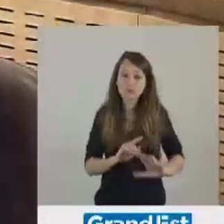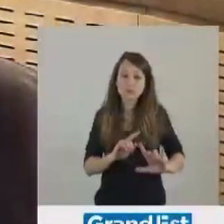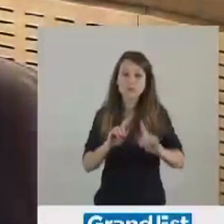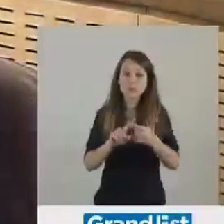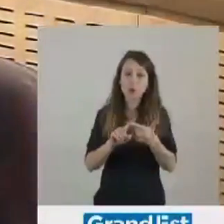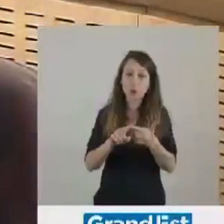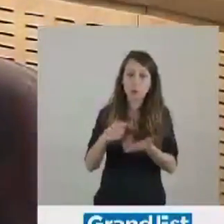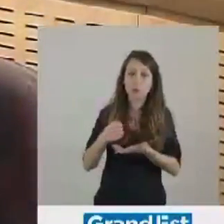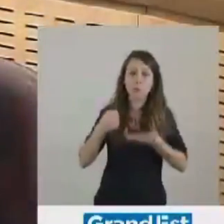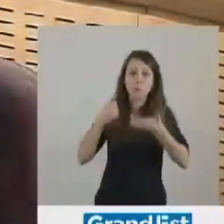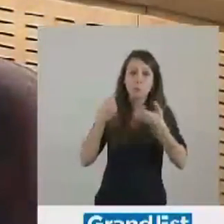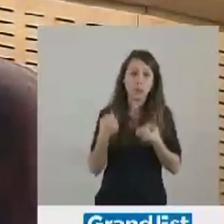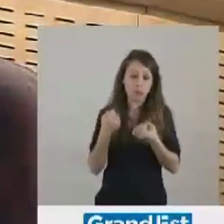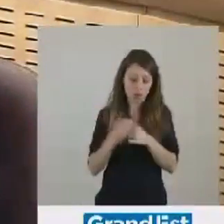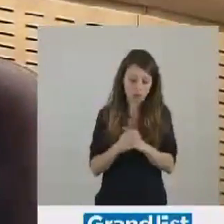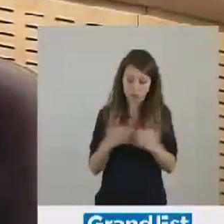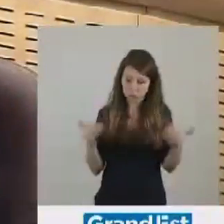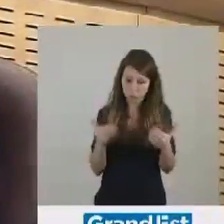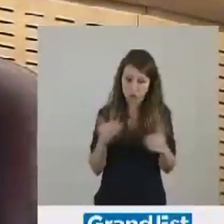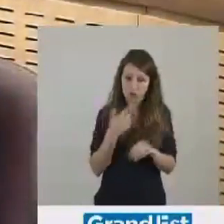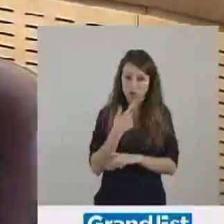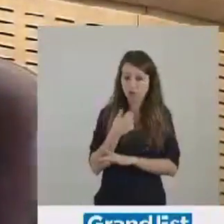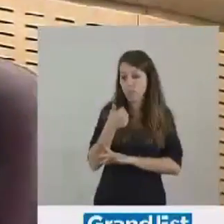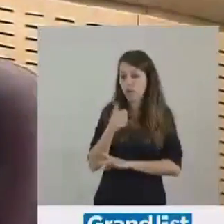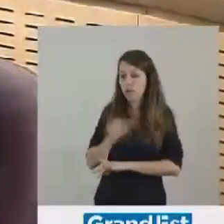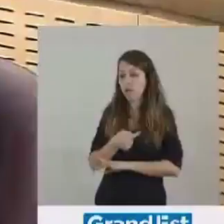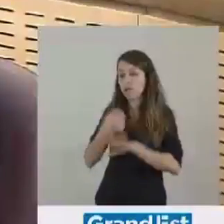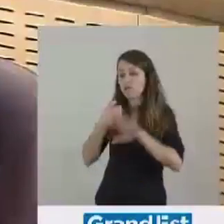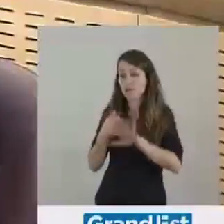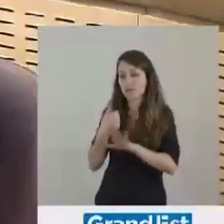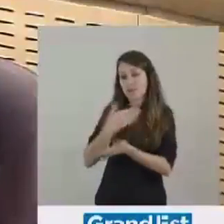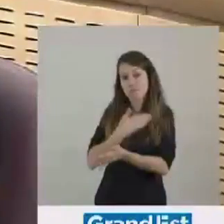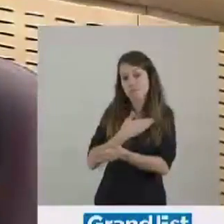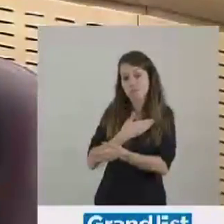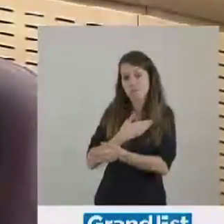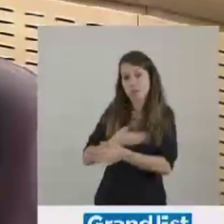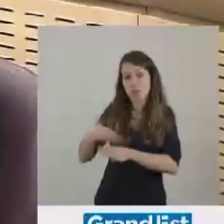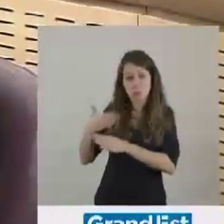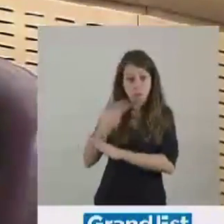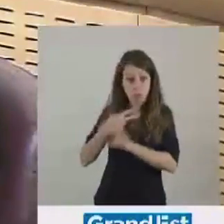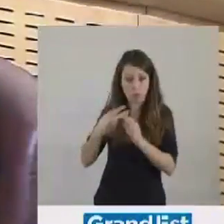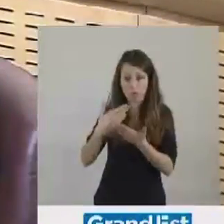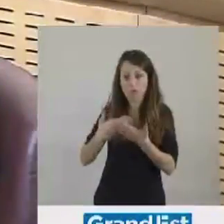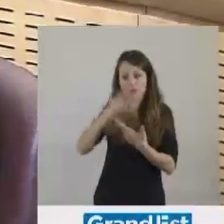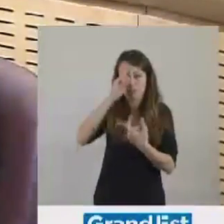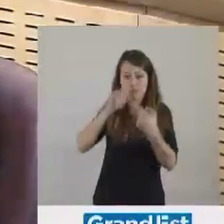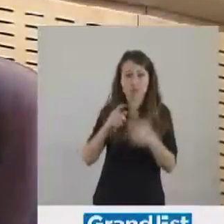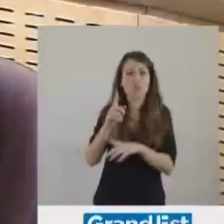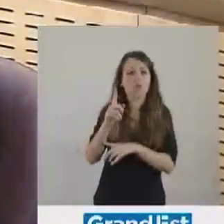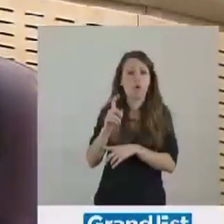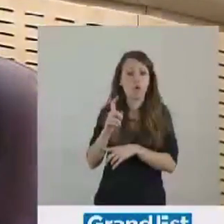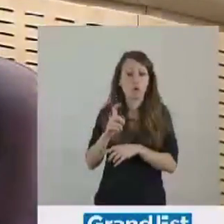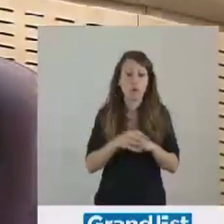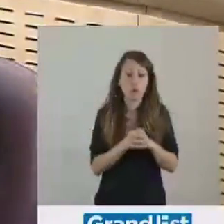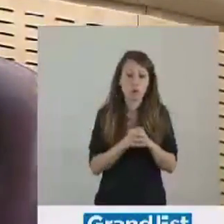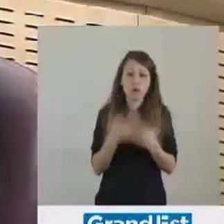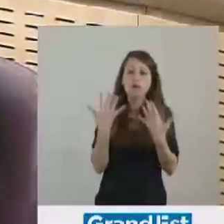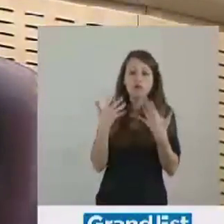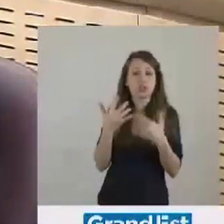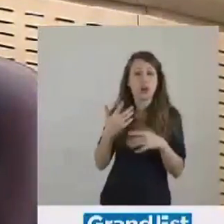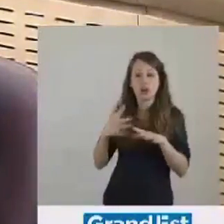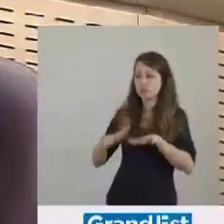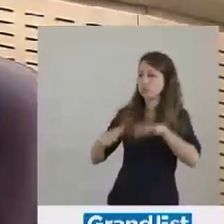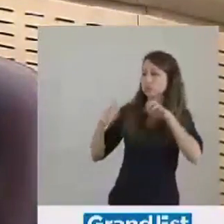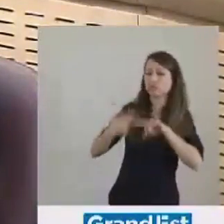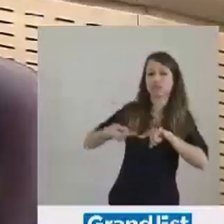pilier est de l'ordre de 6,1 millions d'euros et porte sur l'eau, que j'ai déjà présenté donc en session plénière